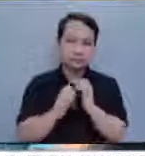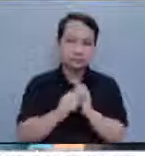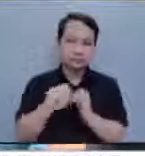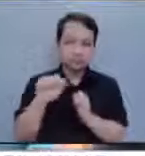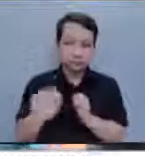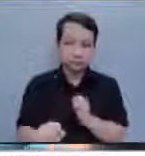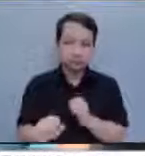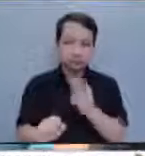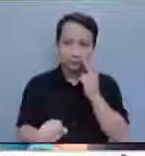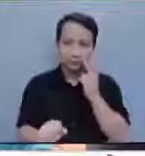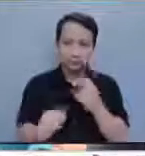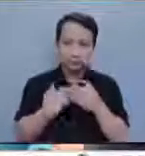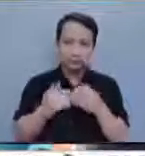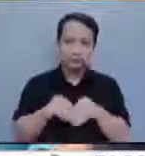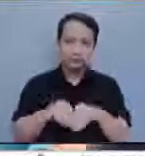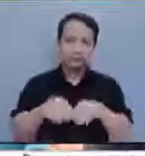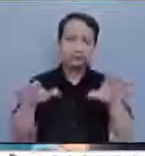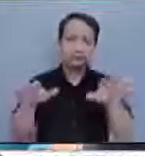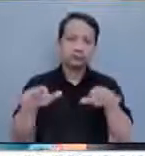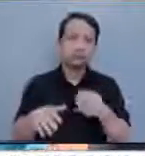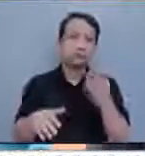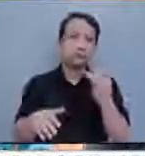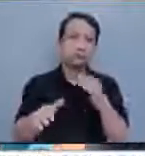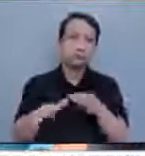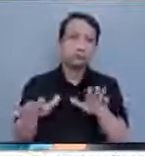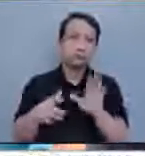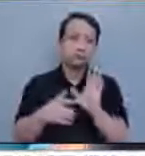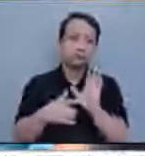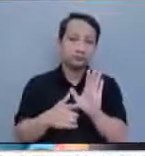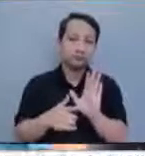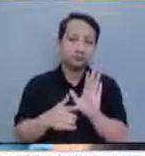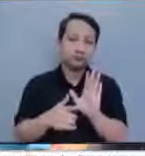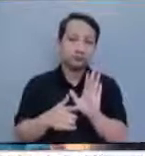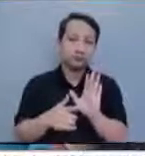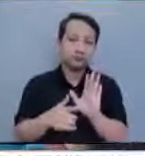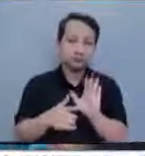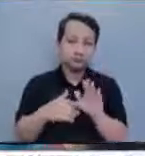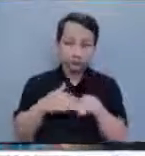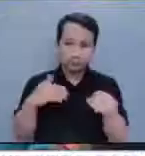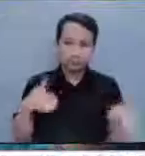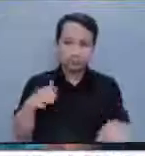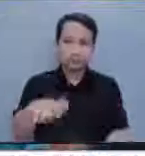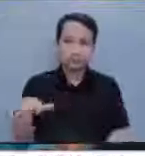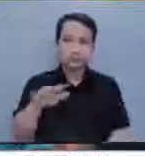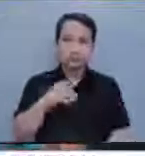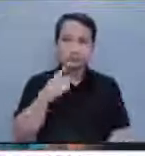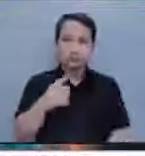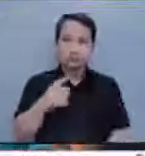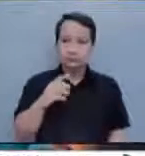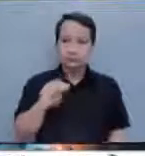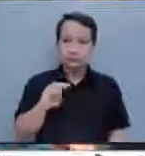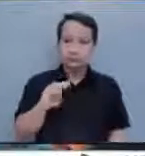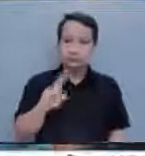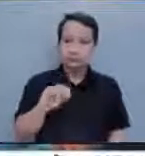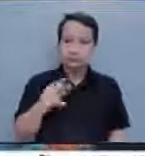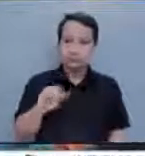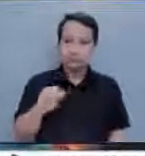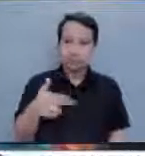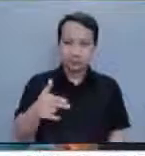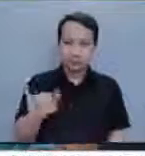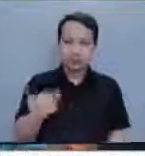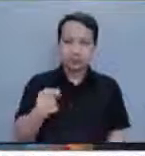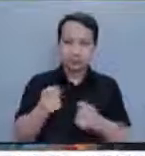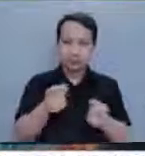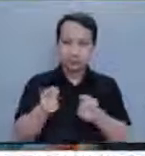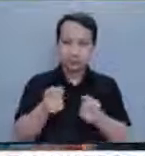naman magpapakalat sila ng mga traffic enforcers at lalong-lalo na sa may mabuhay lane para naman ma-manage ang